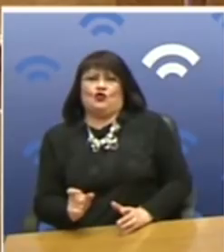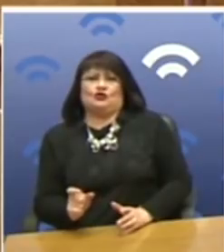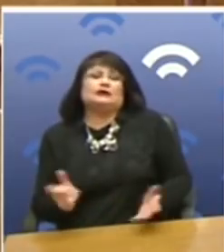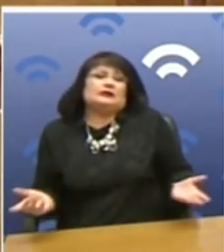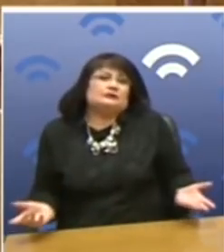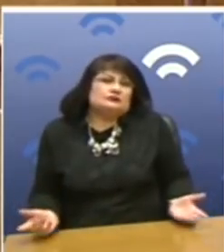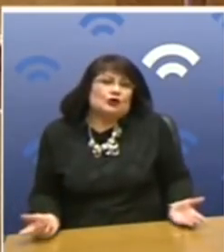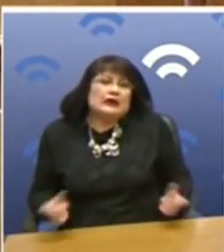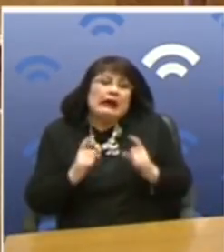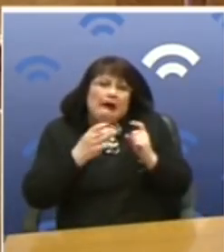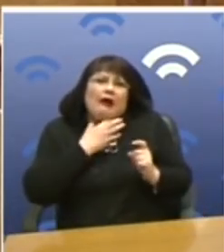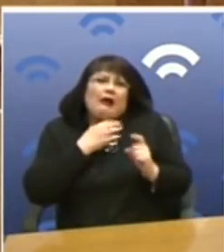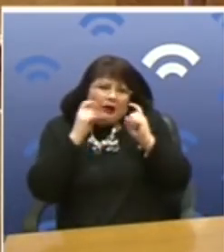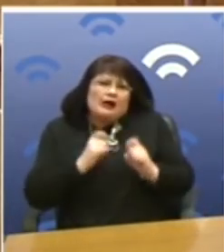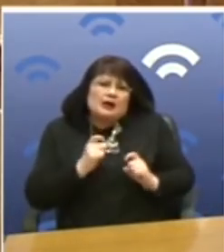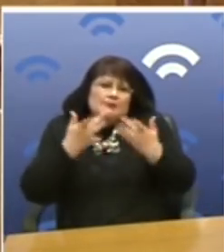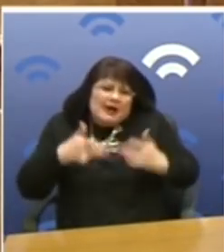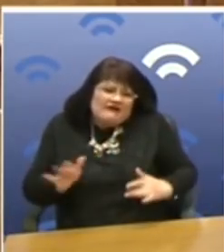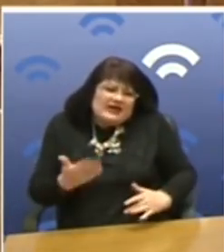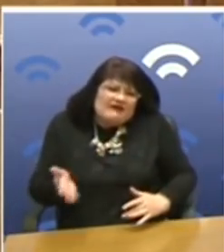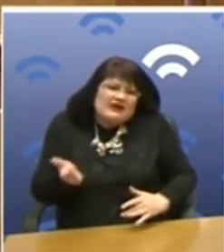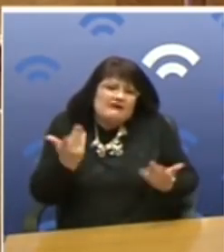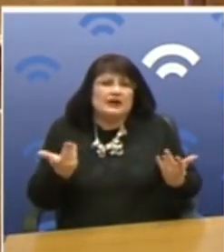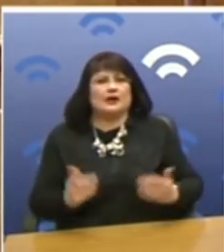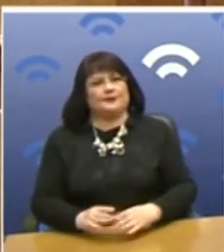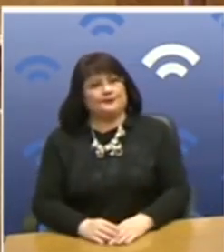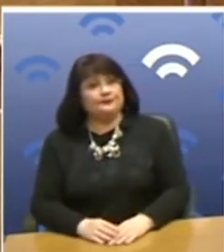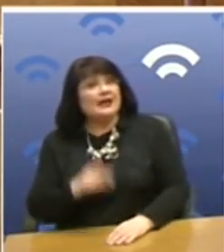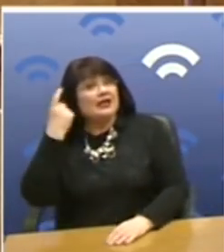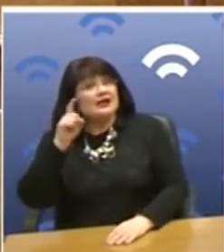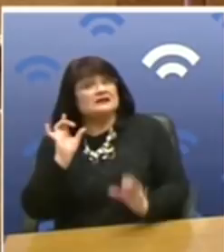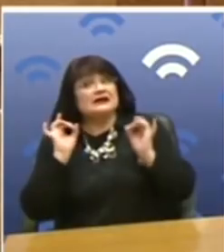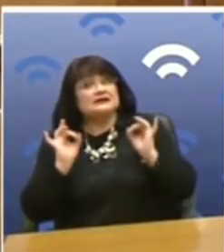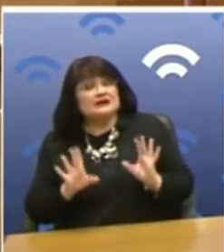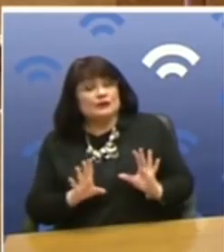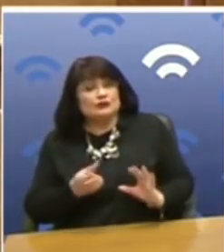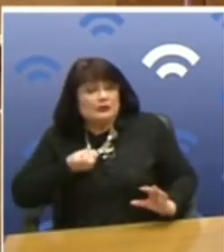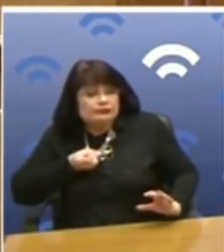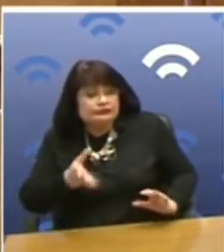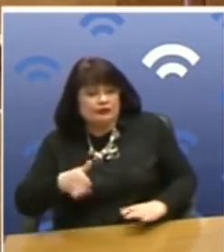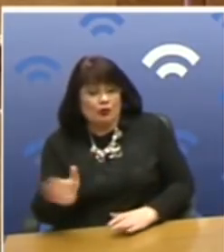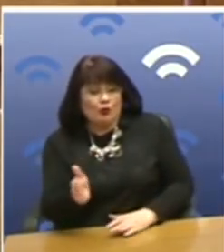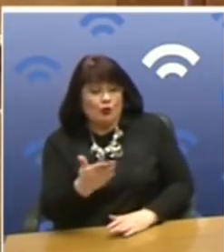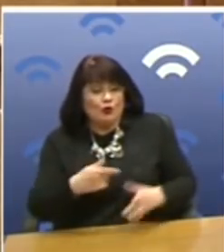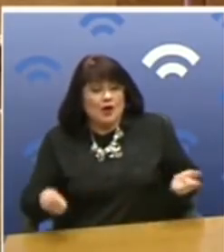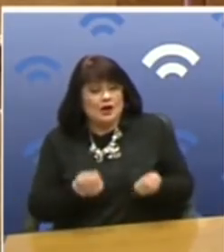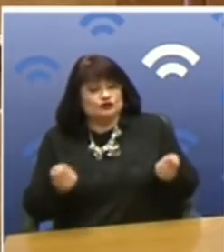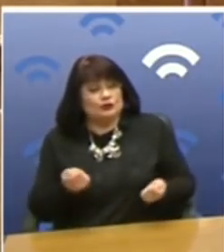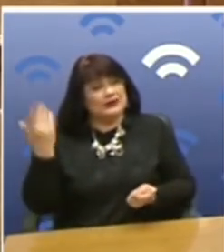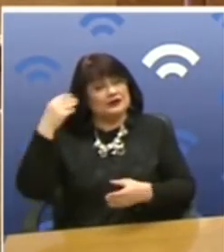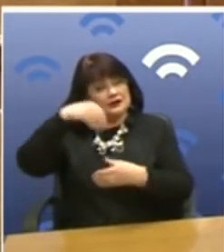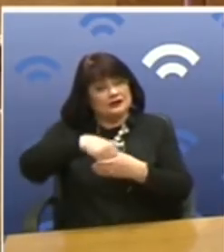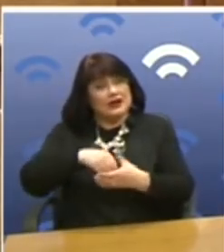τελικά παραιτήσεις. Δεν έχετε ακουστά για τις εκατοντάδες απολύσεις εργαζομένων που δούλευαν εδώ και χρόνια